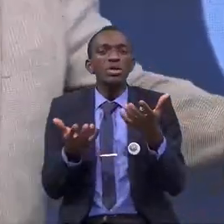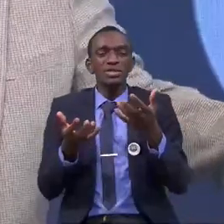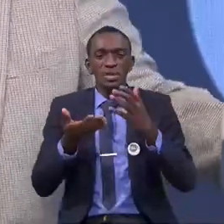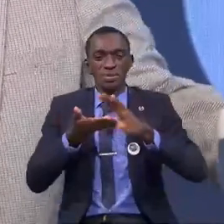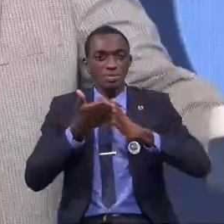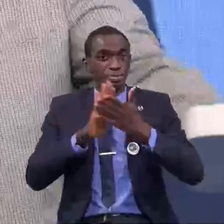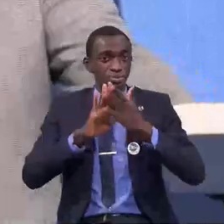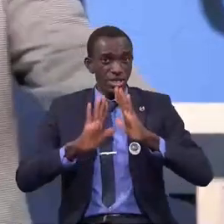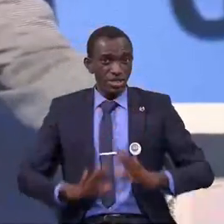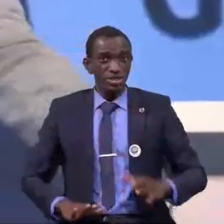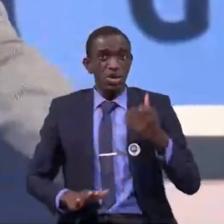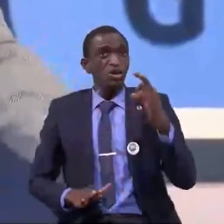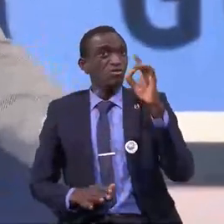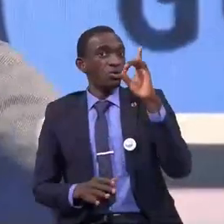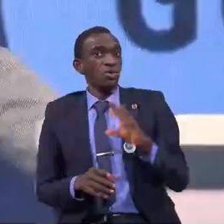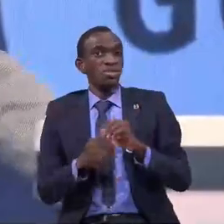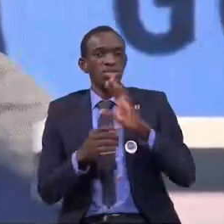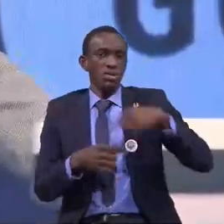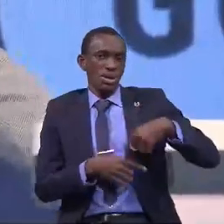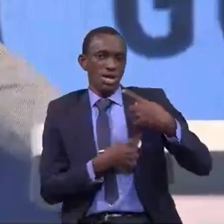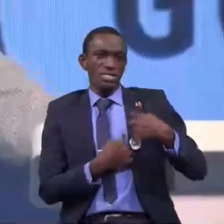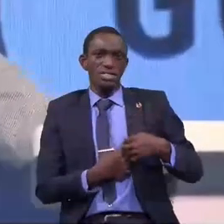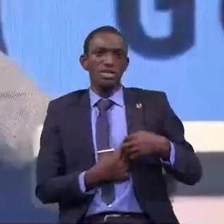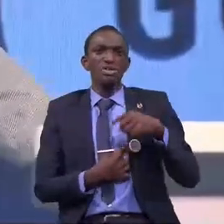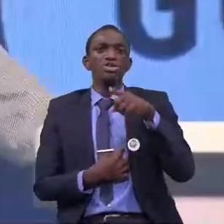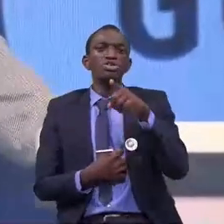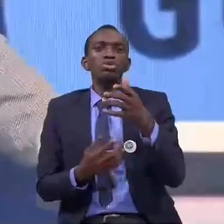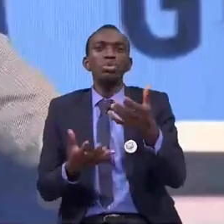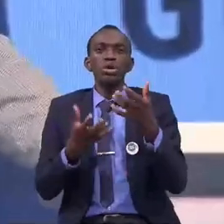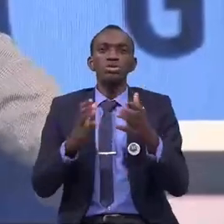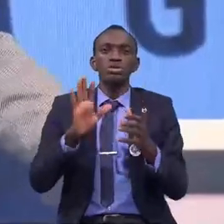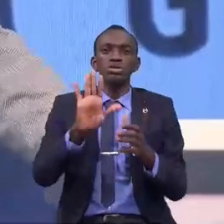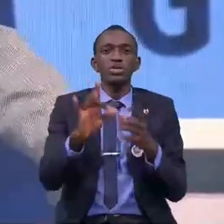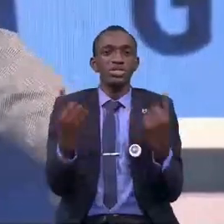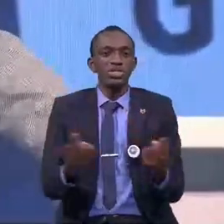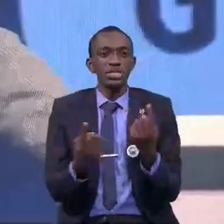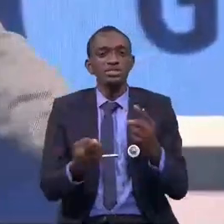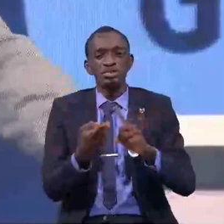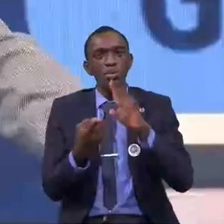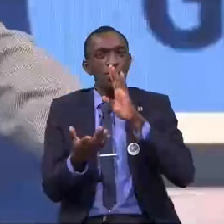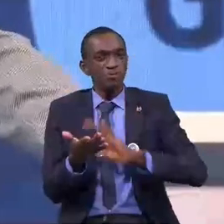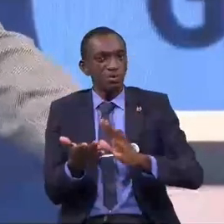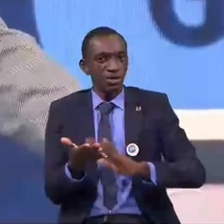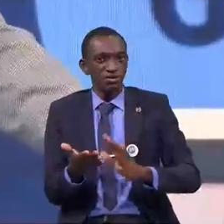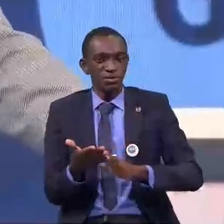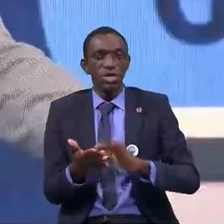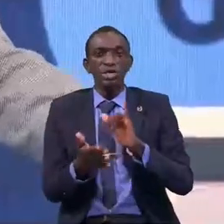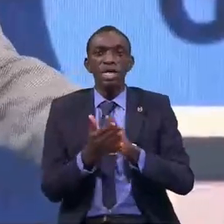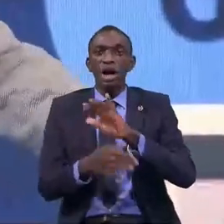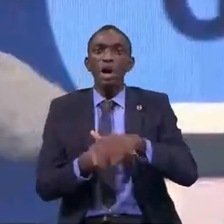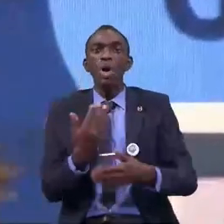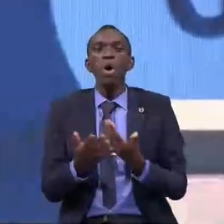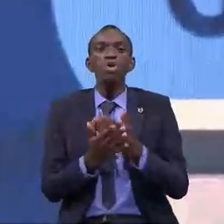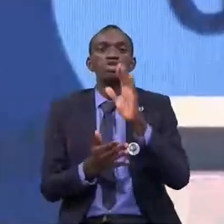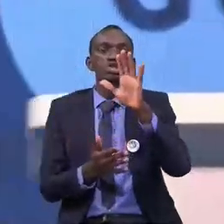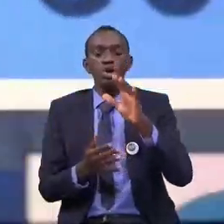Tu veux la paix de Dieu dans ton cœur pour que tes péchés soient pardonnés, pour que toute